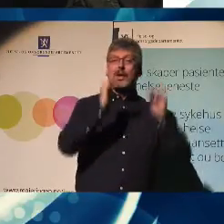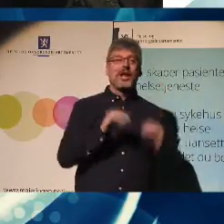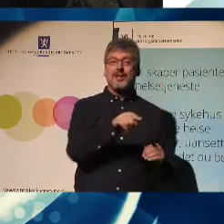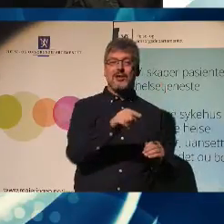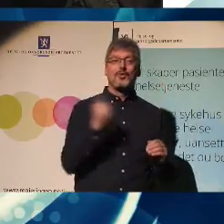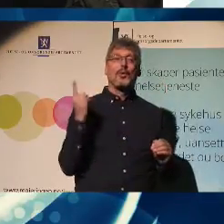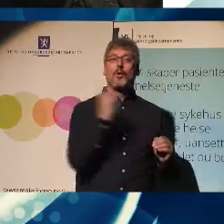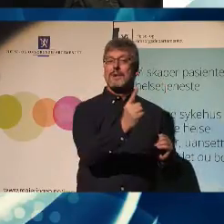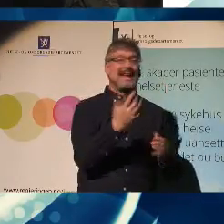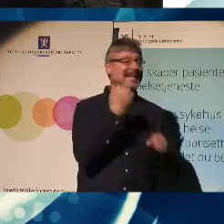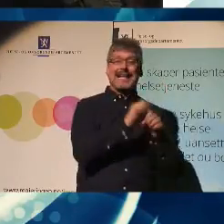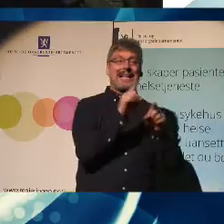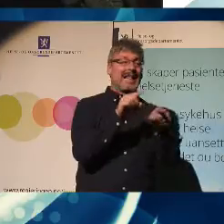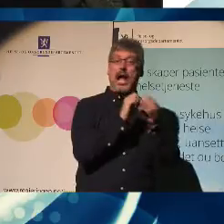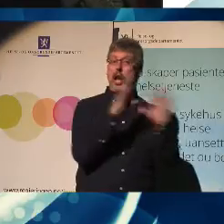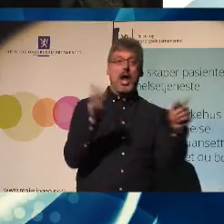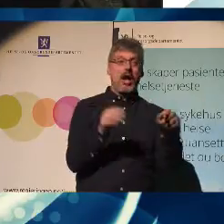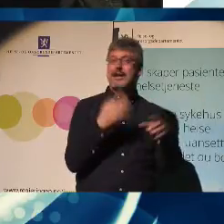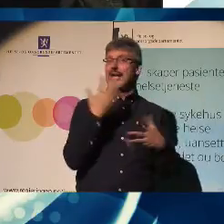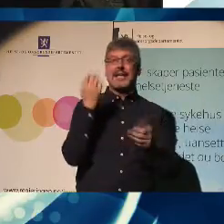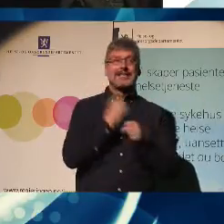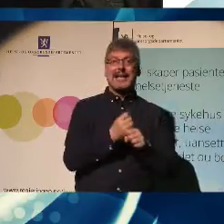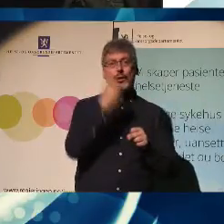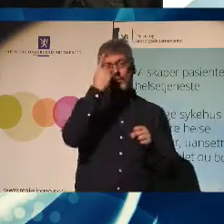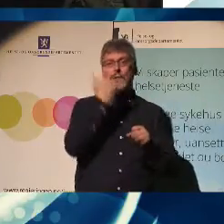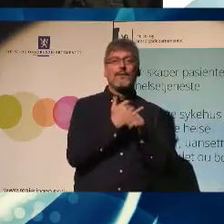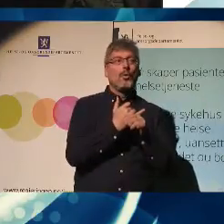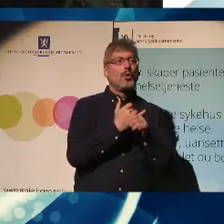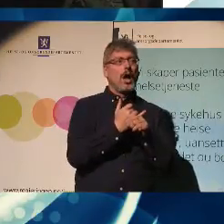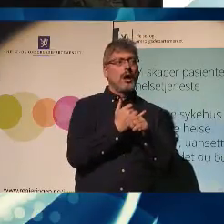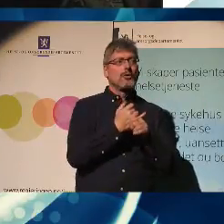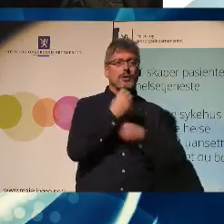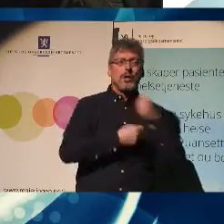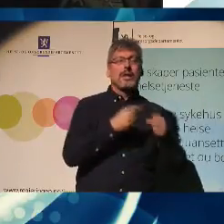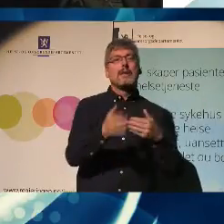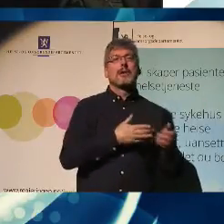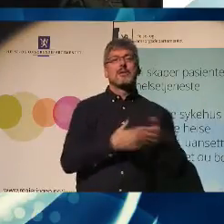klar for det. Det ikke sikkert du vet hvordan du skal omsette det til praksis. Men her sånn så jobber vi med det parallelt.